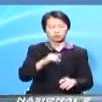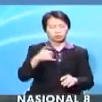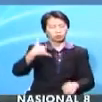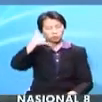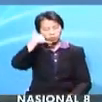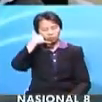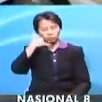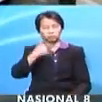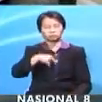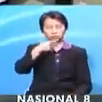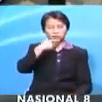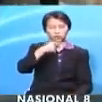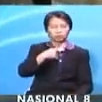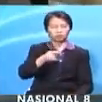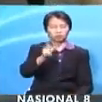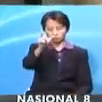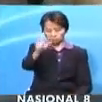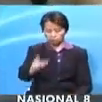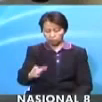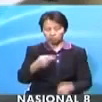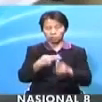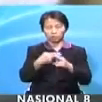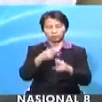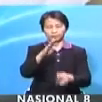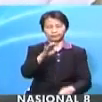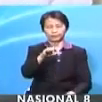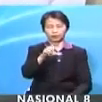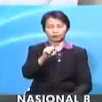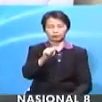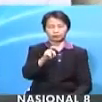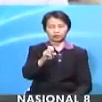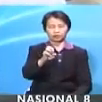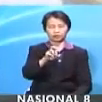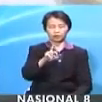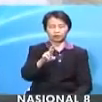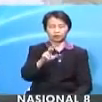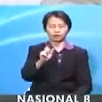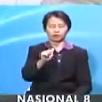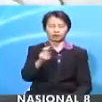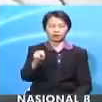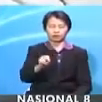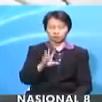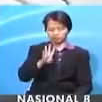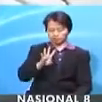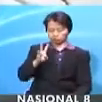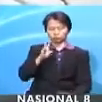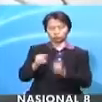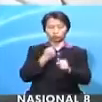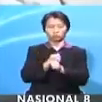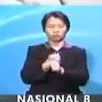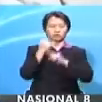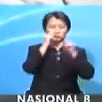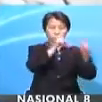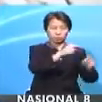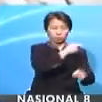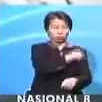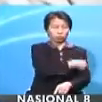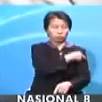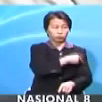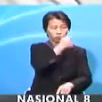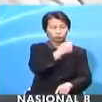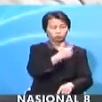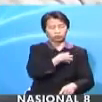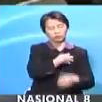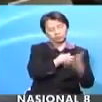dihubungi berkata mangsa maskara 47 tahun datang ke hospital berkenaan untuk mendapatkan rawatan susulan penyakit